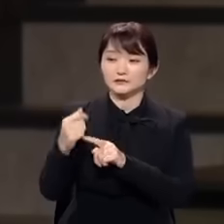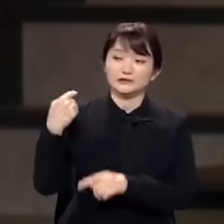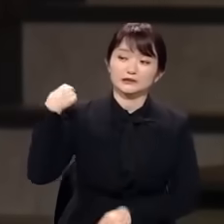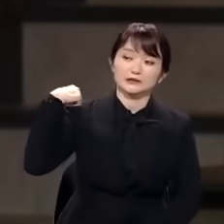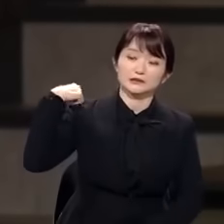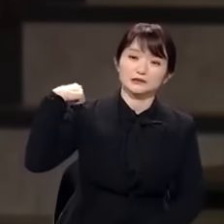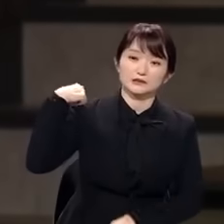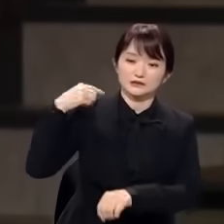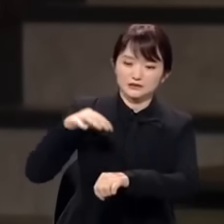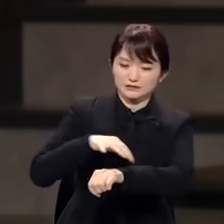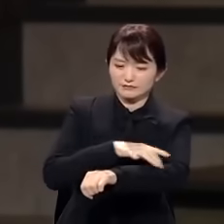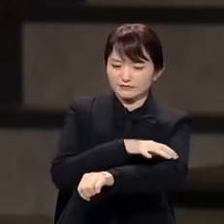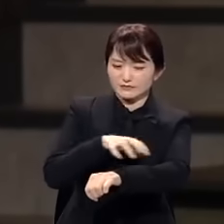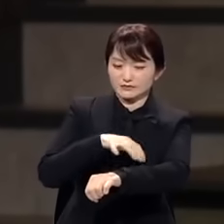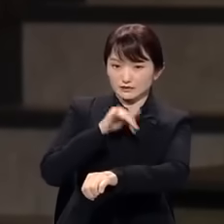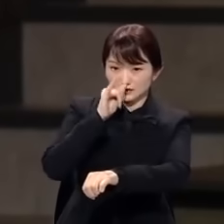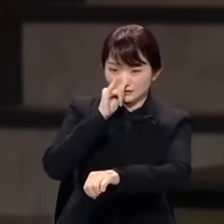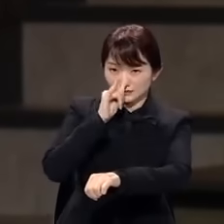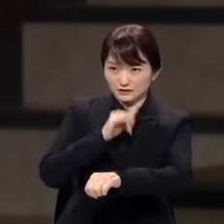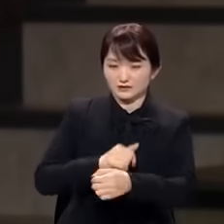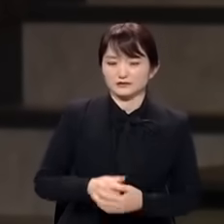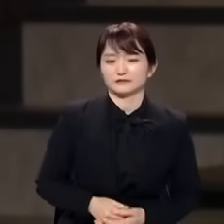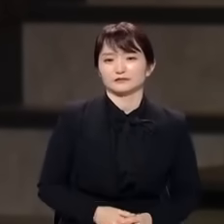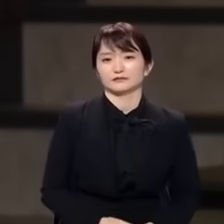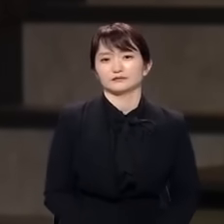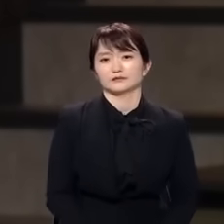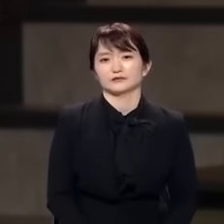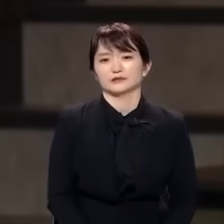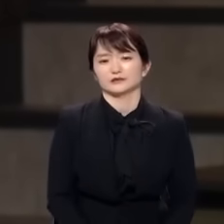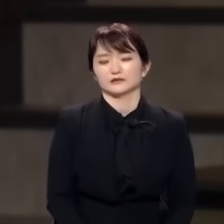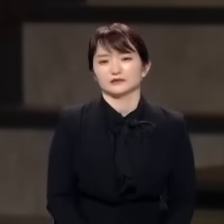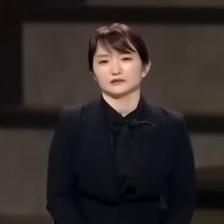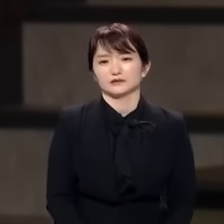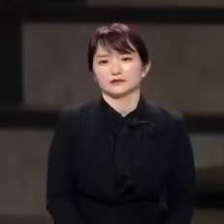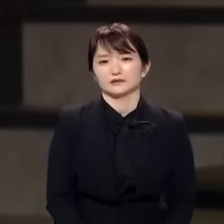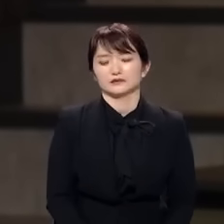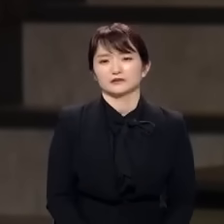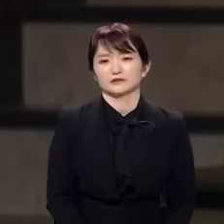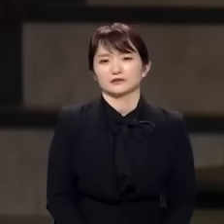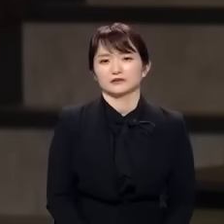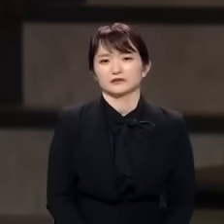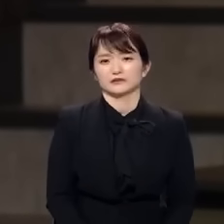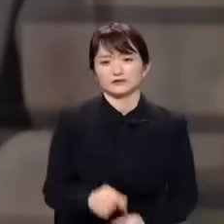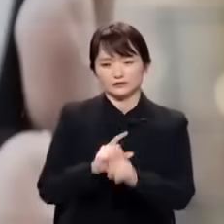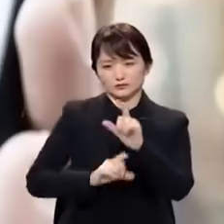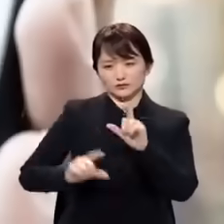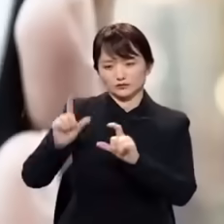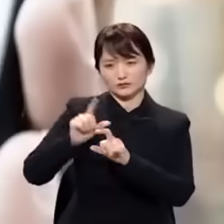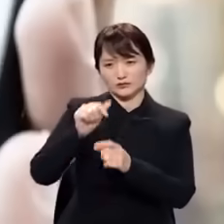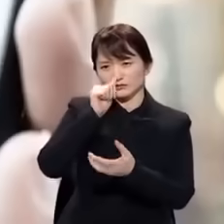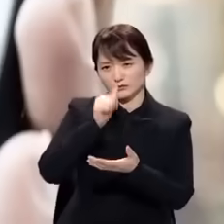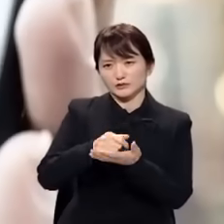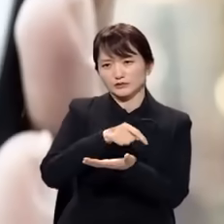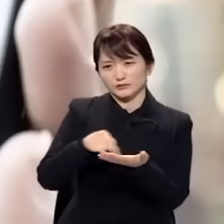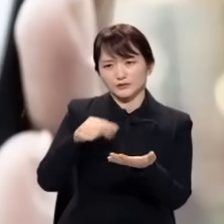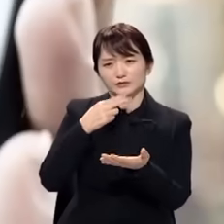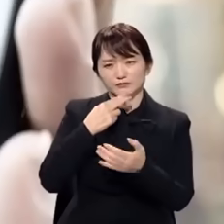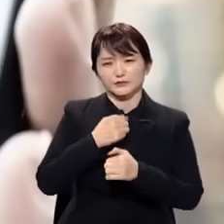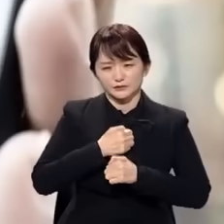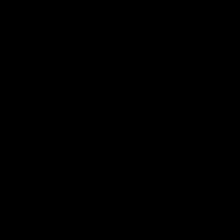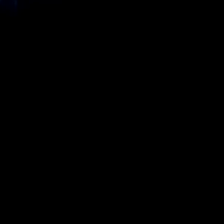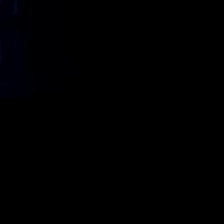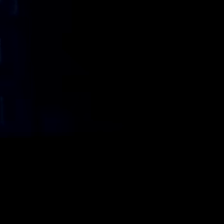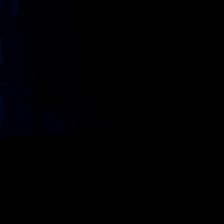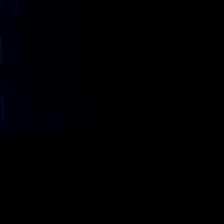뭐 문신이 있다라고 하니까 그런 것도 아마 특징이 될 수 있는데 자관 추가적인 어떤 그 범죄 피해를 당하지 않도록 조심을 하셔야 될 것